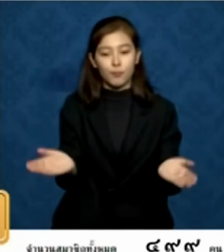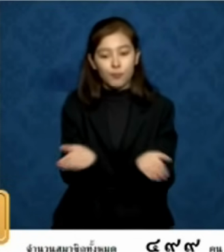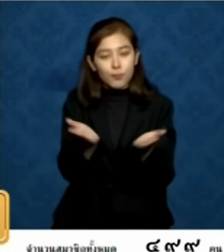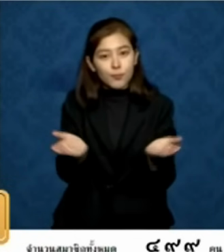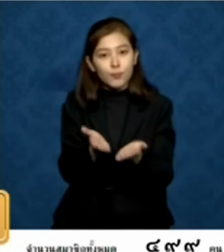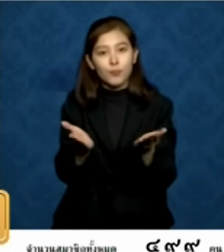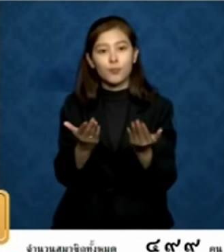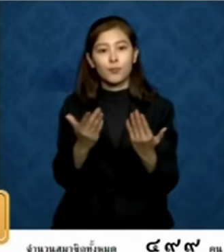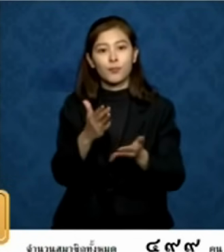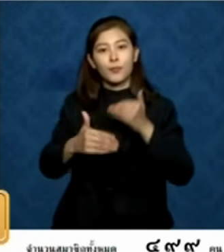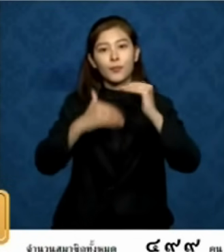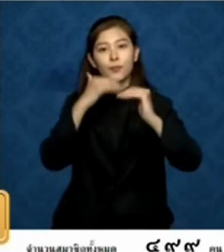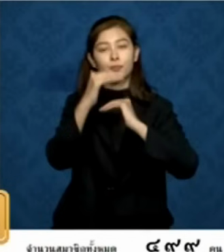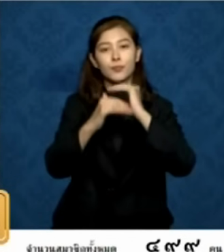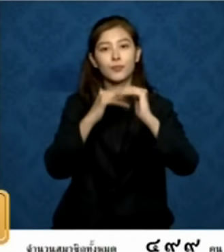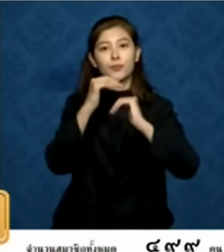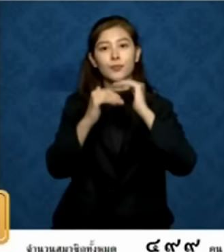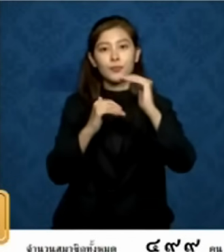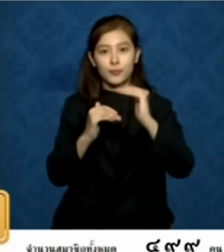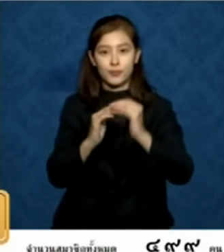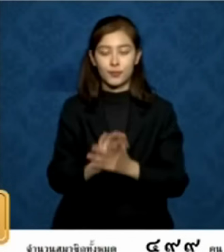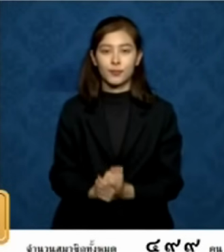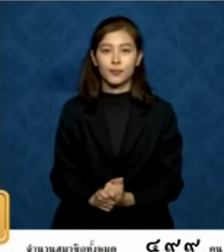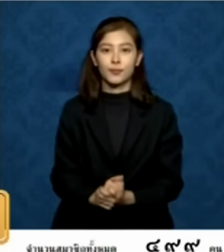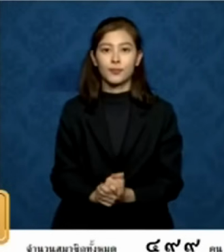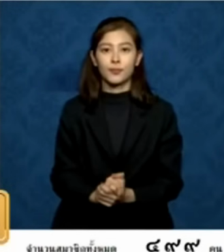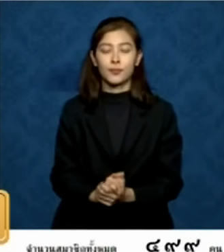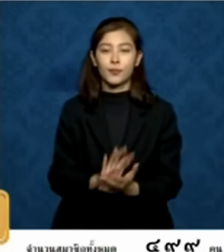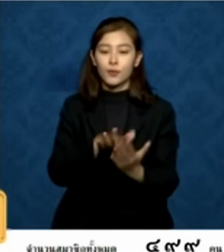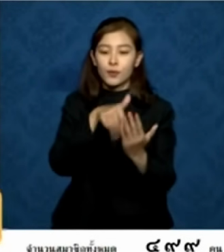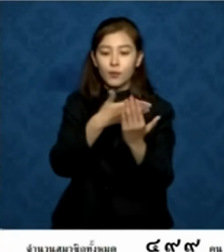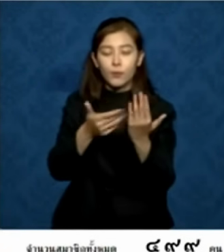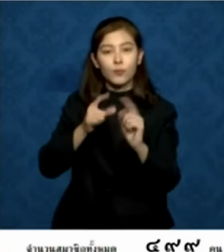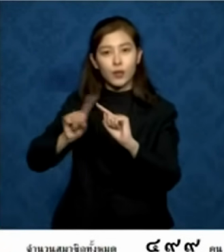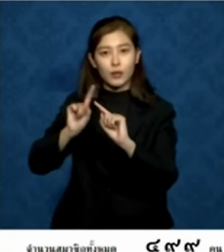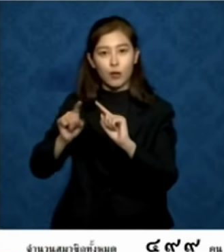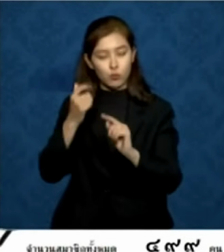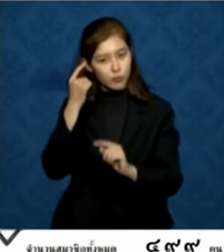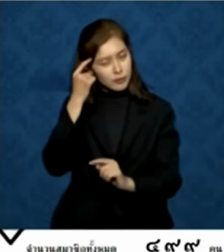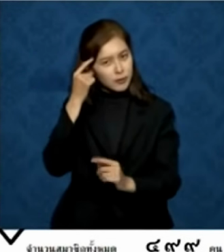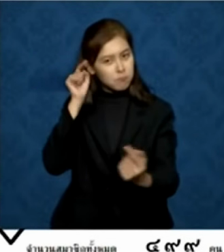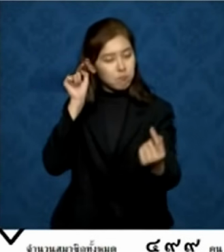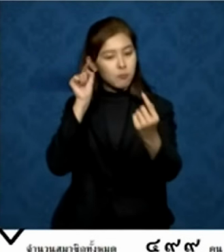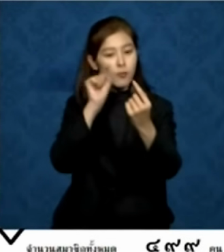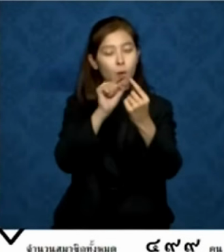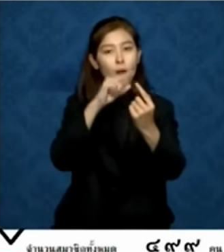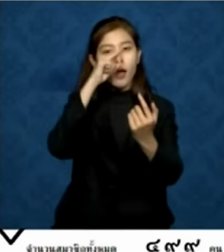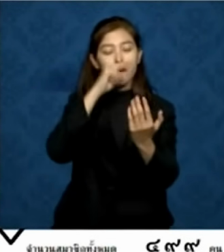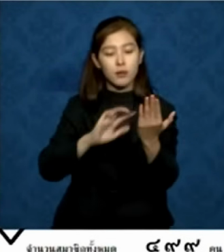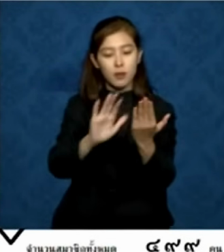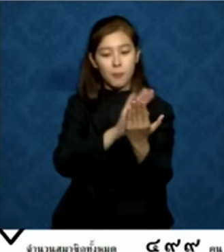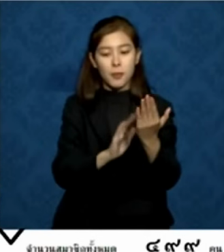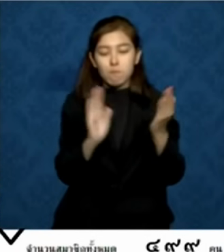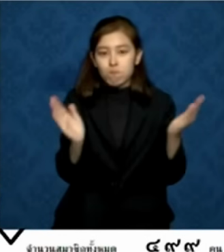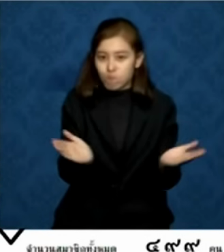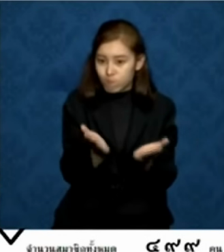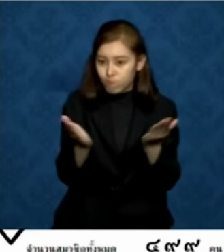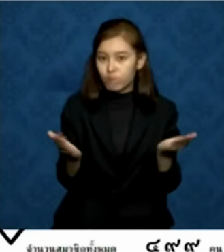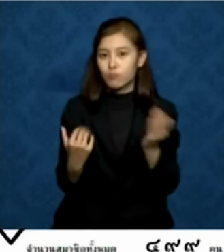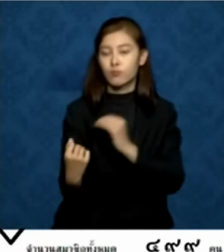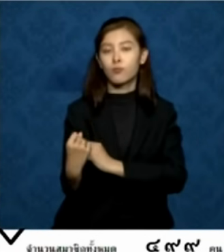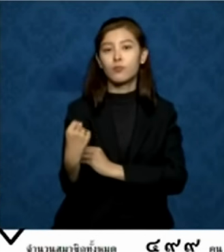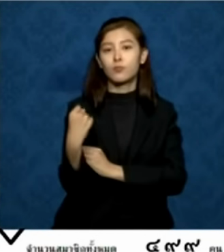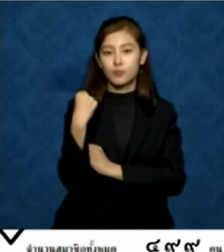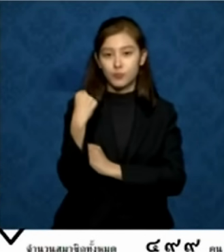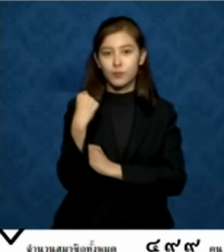บบคมนาคมและโลจิสติกมีประสิทธิภาพกลายเป็นหนึ่งในจุดแข็งของประเทศไทยโดยพัฒนาทั้งโครงสร้างพื้นฐ